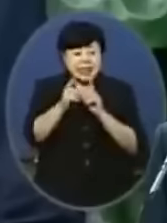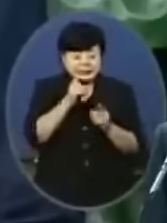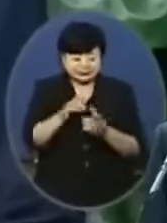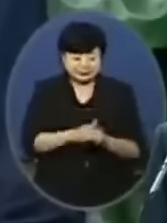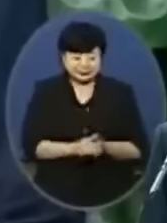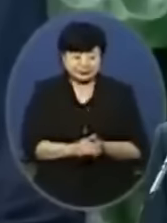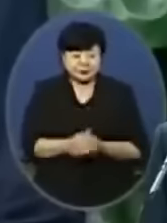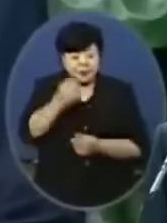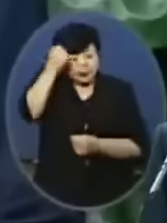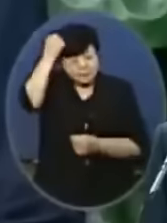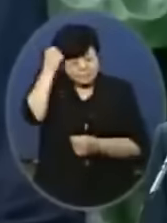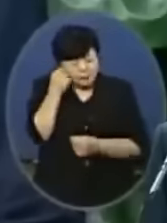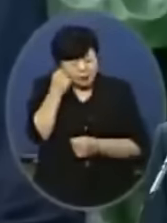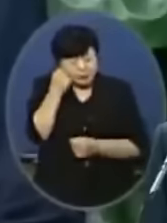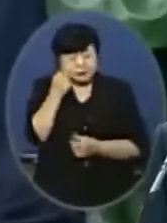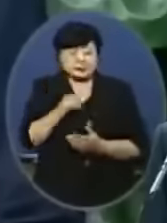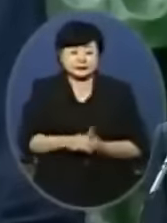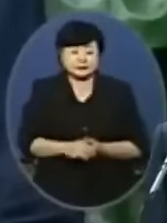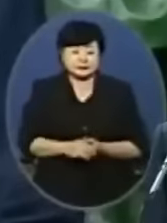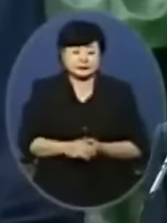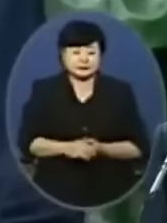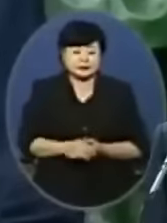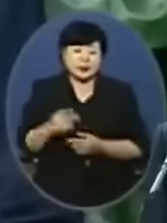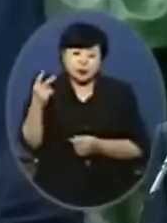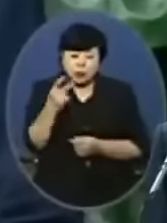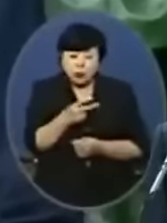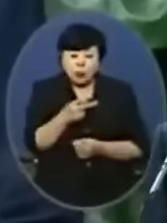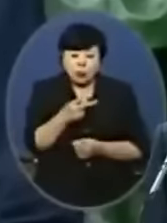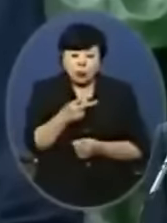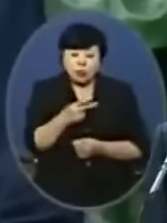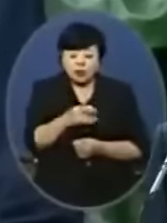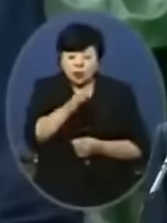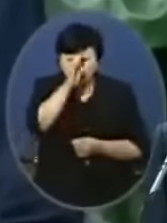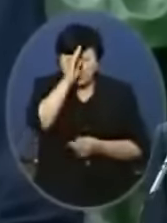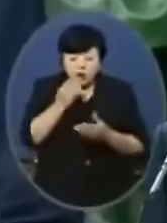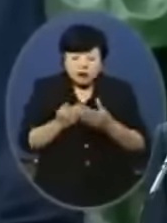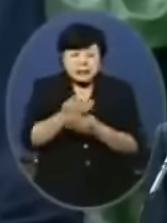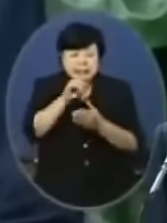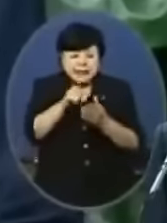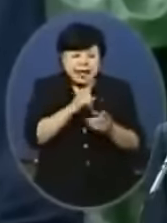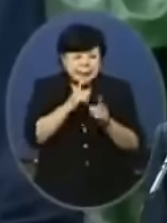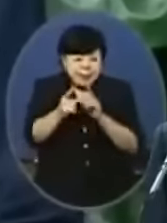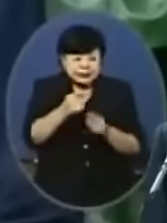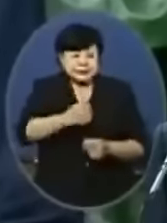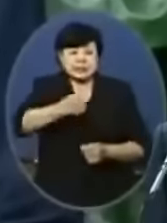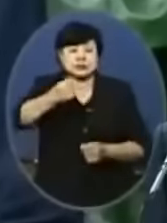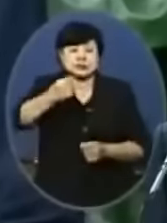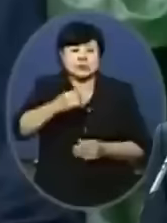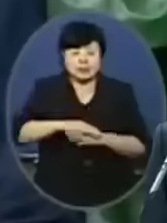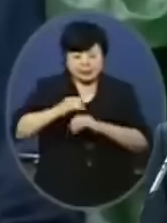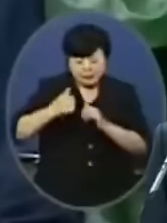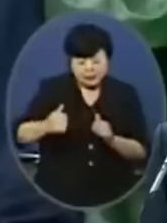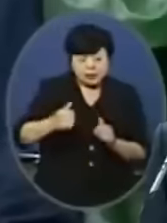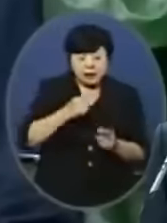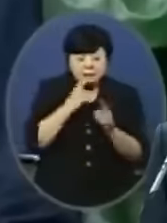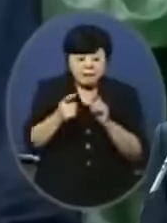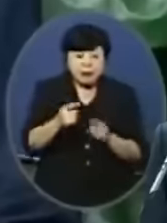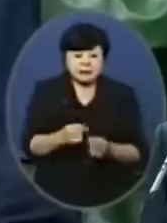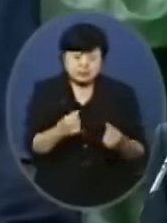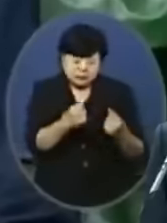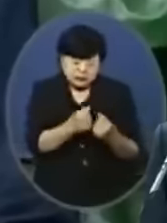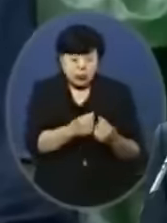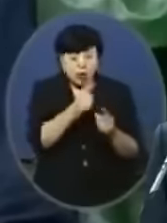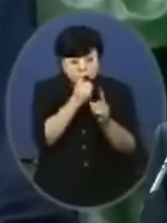말씀은 외워놓으십시오. 그리고 병이 있으면 이 말씀을 대항식이면 말씀이